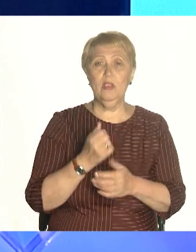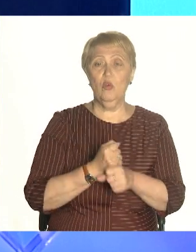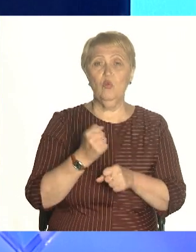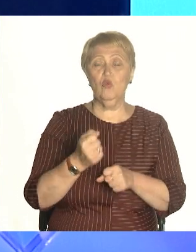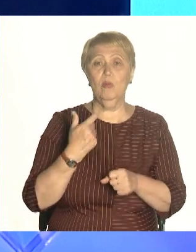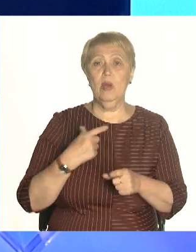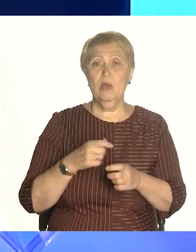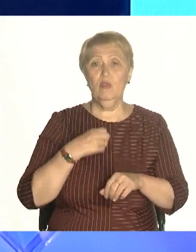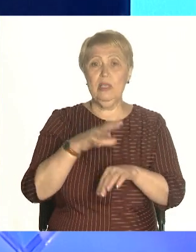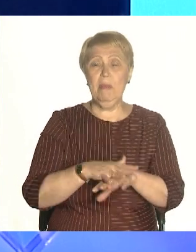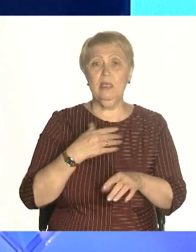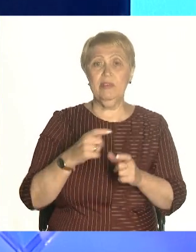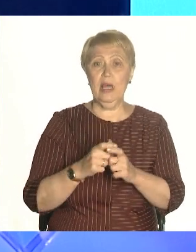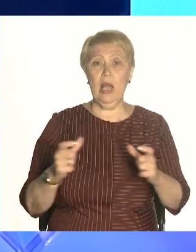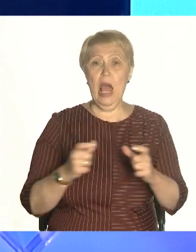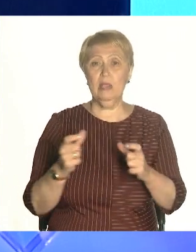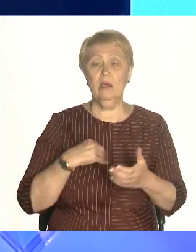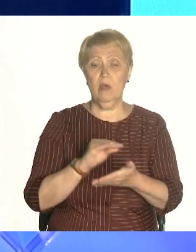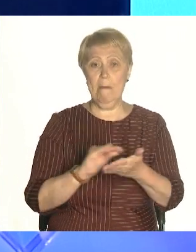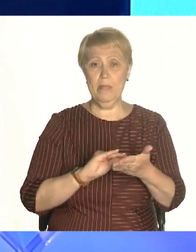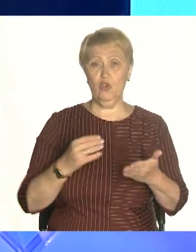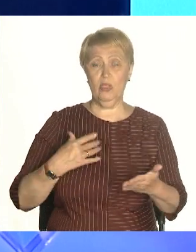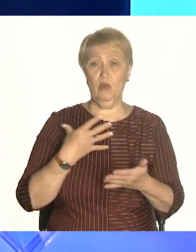либо к личным кабинетам, которые у нас в